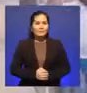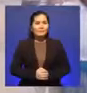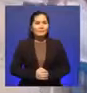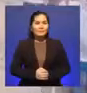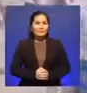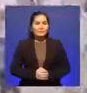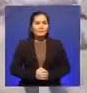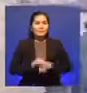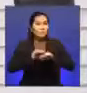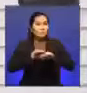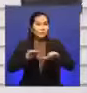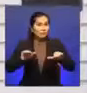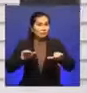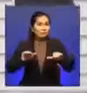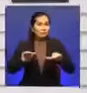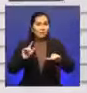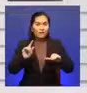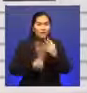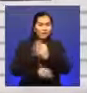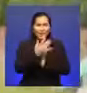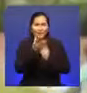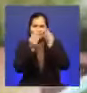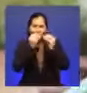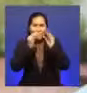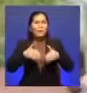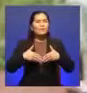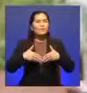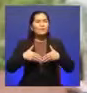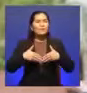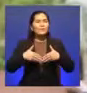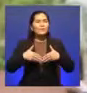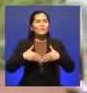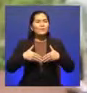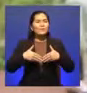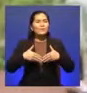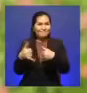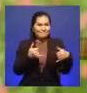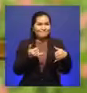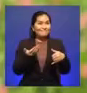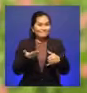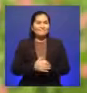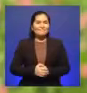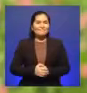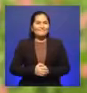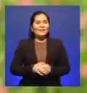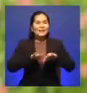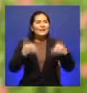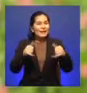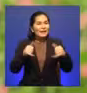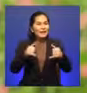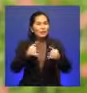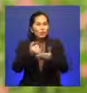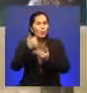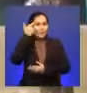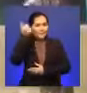ส่วนเด็กโตขึ้นมาอีกหน่อยก็จะได้เรียนรู้กันอย่างสนุกสนานผ่านสนามเด็กเล่นที่มีชื่อว่า สนามเด็กเล่นสันปัญญา